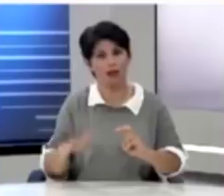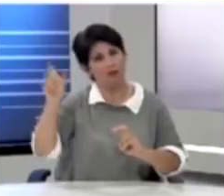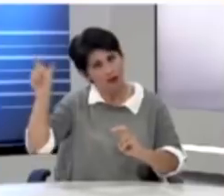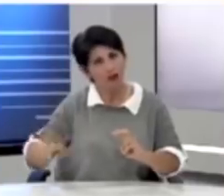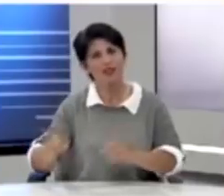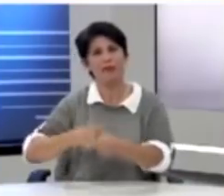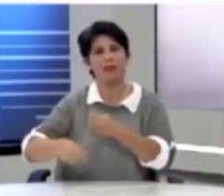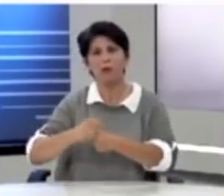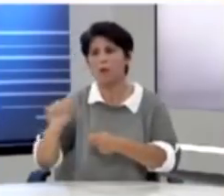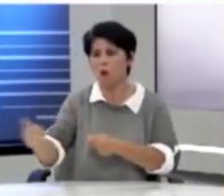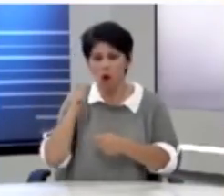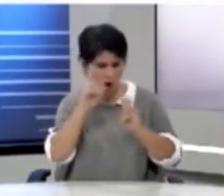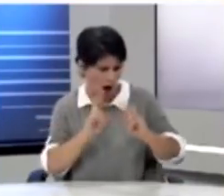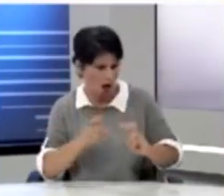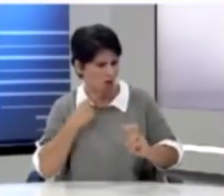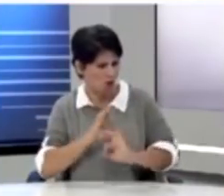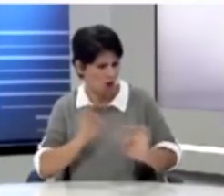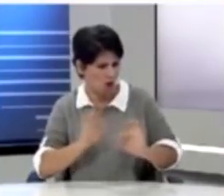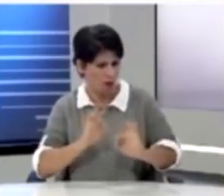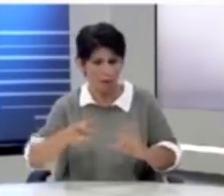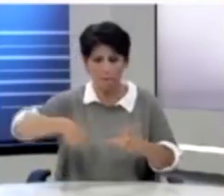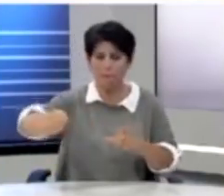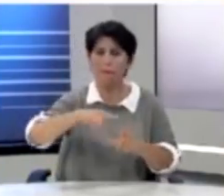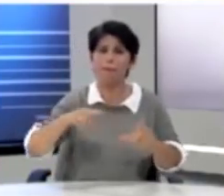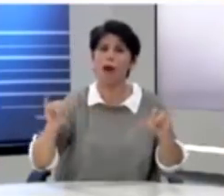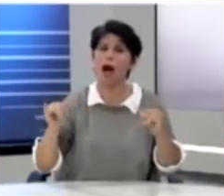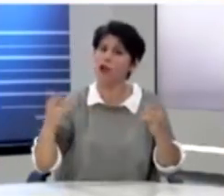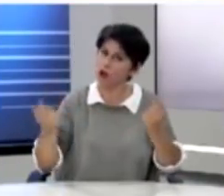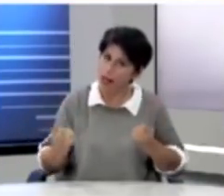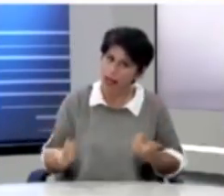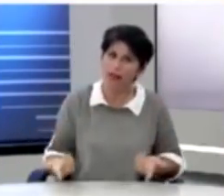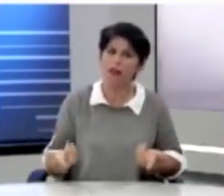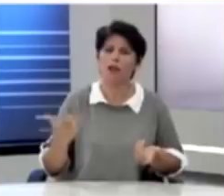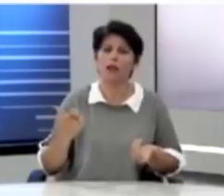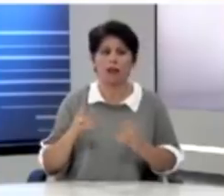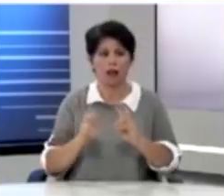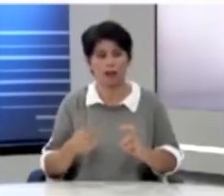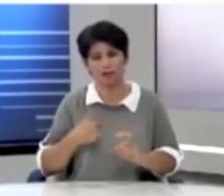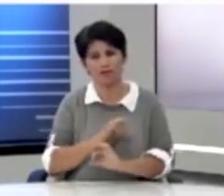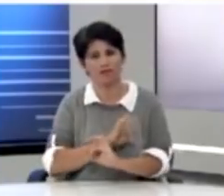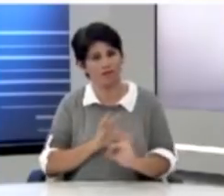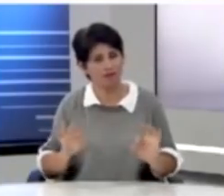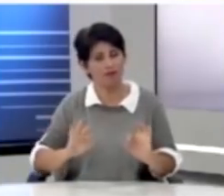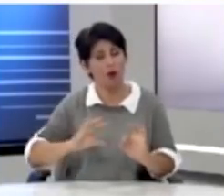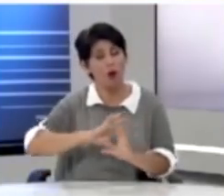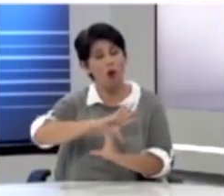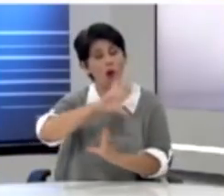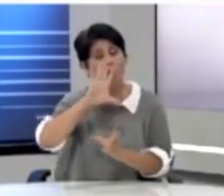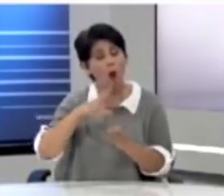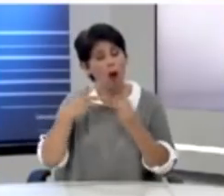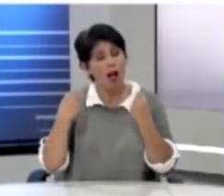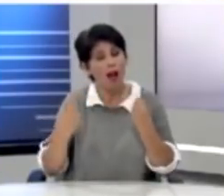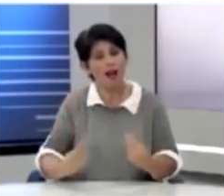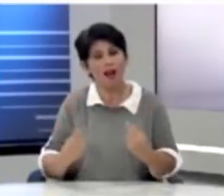ίδιους τους επιχειρηματίες που έχουν φτιάξει τα πάρκα, είμαστε σίγουροι ότι όλα καλώς